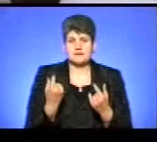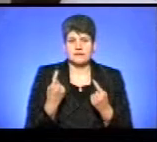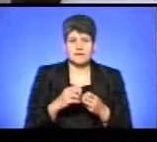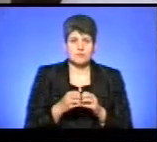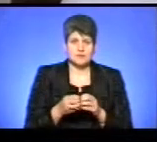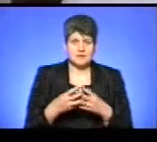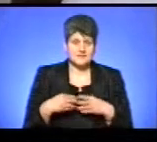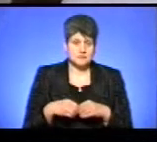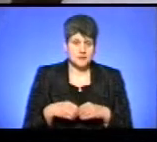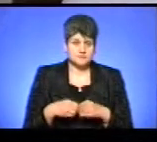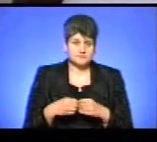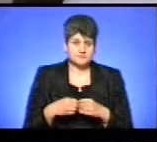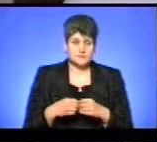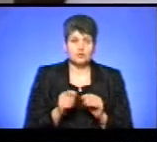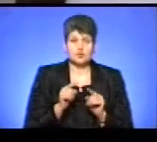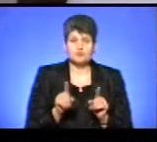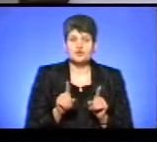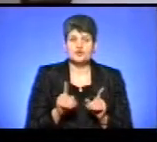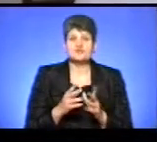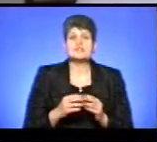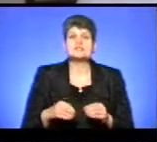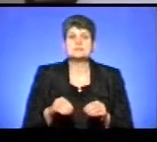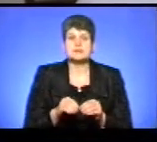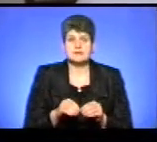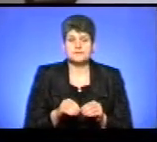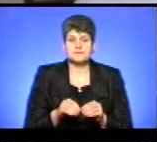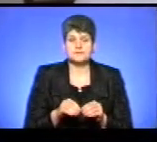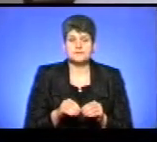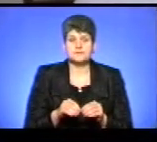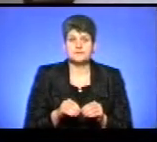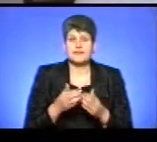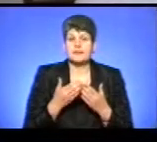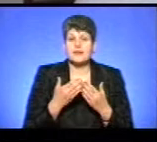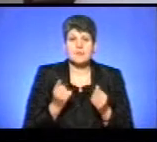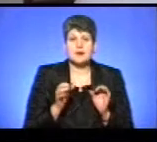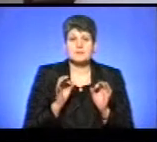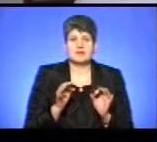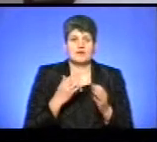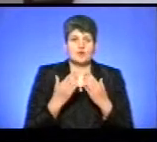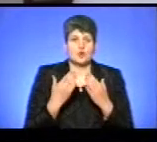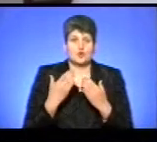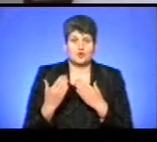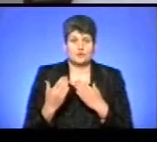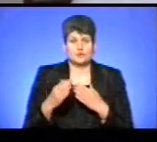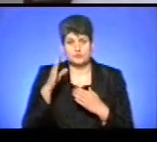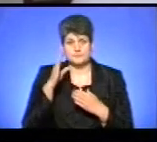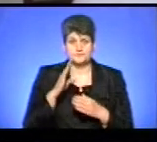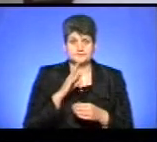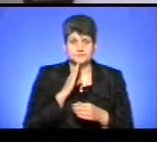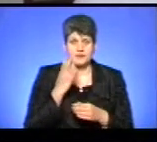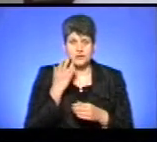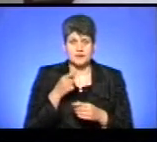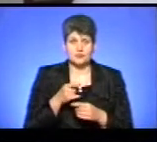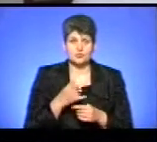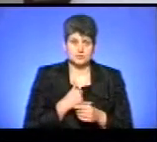є в сім'ї, тому що в сім'ї, як такі, немає такого правдивого діалогу між подружжям. І тому ми, коли